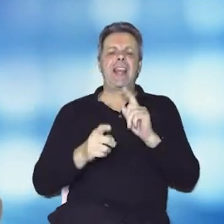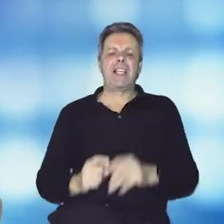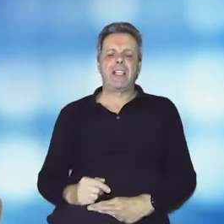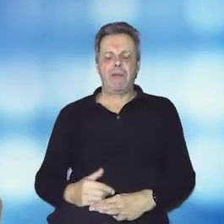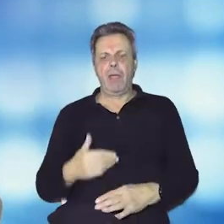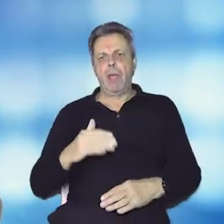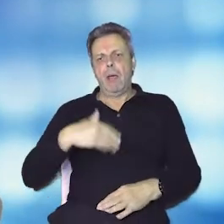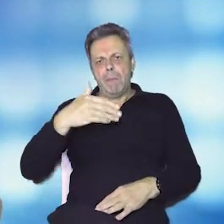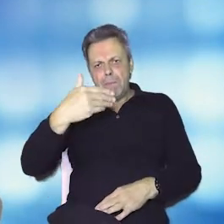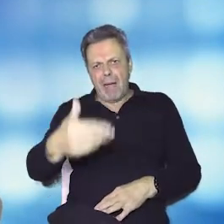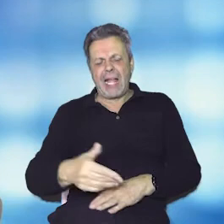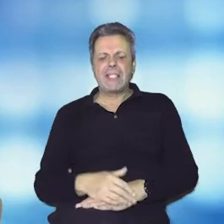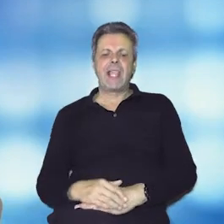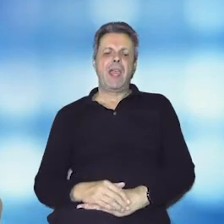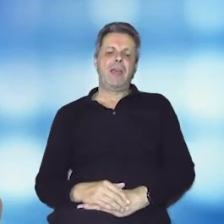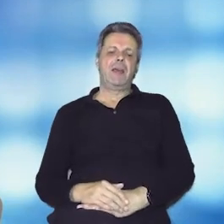onda postala